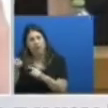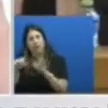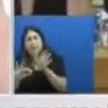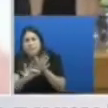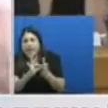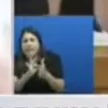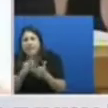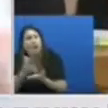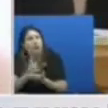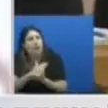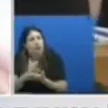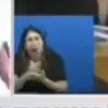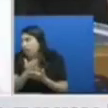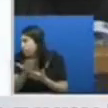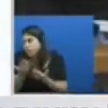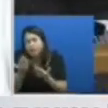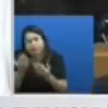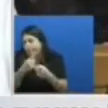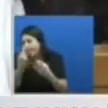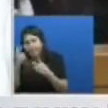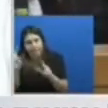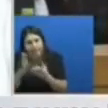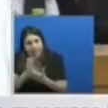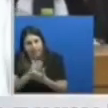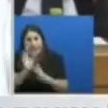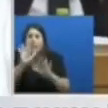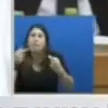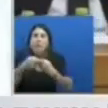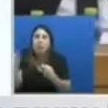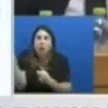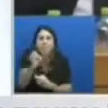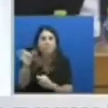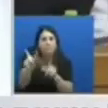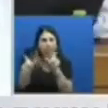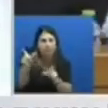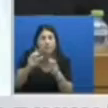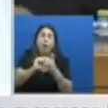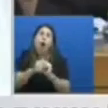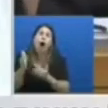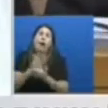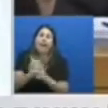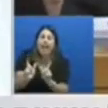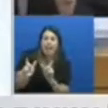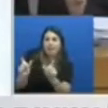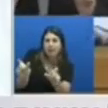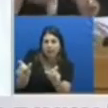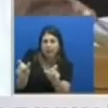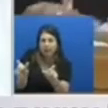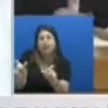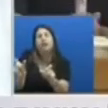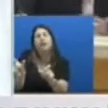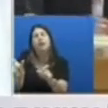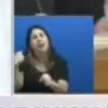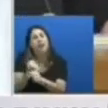חוק הוא מדבר אגב היא עוד לא נולדה בהליכים שרוצים ששופט עליון לא יהיה יור ועדת הבחירות דרך אגב בגלל השופט